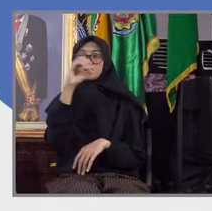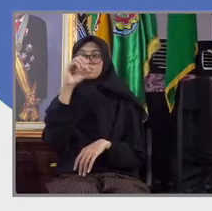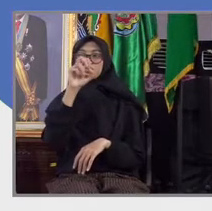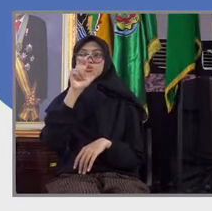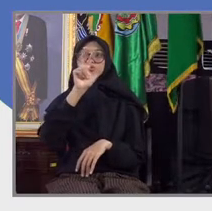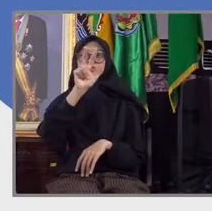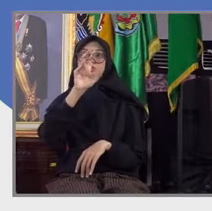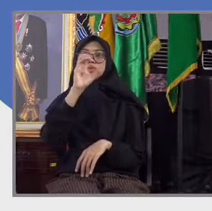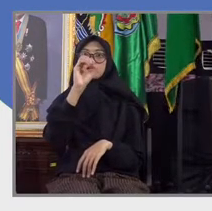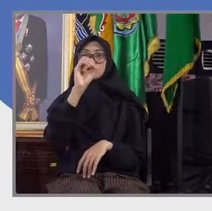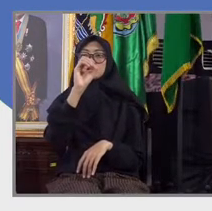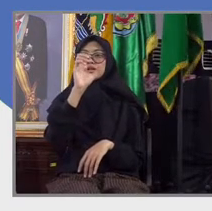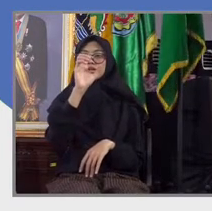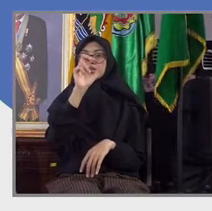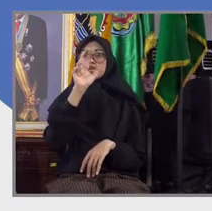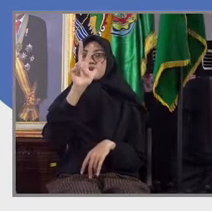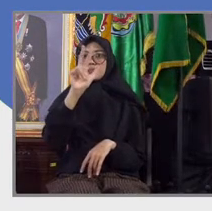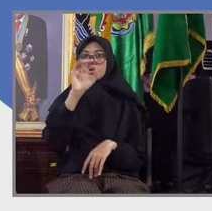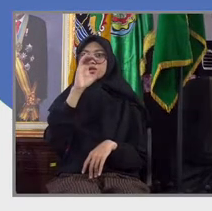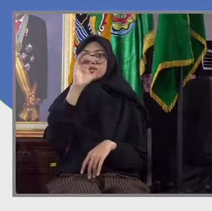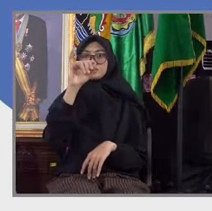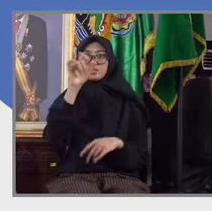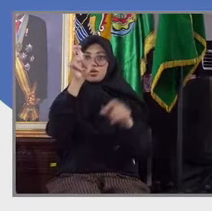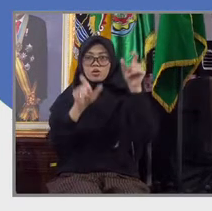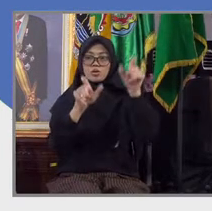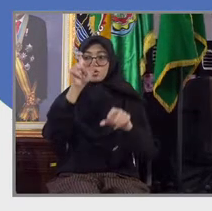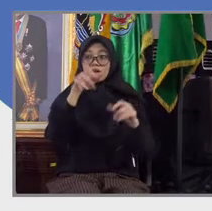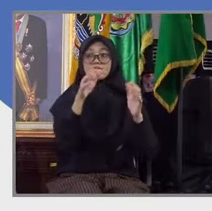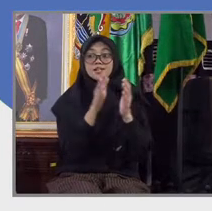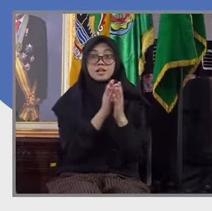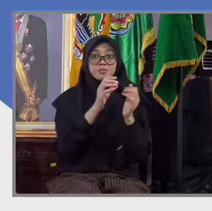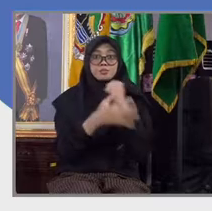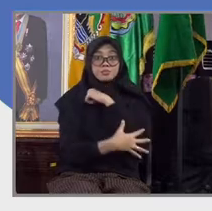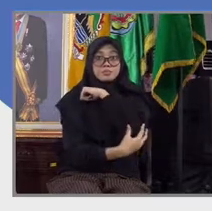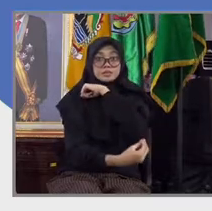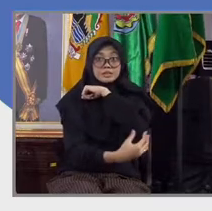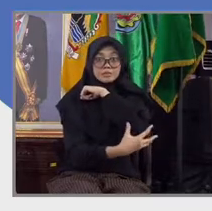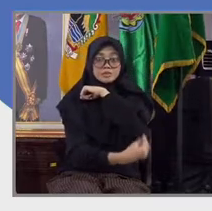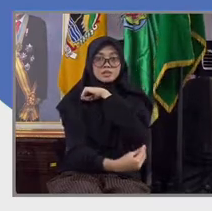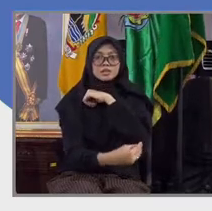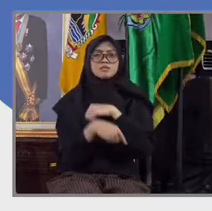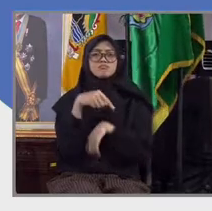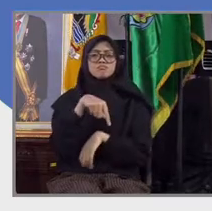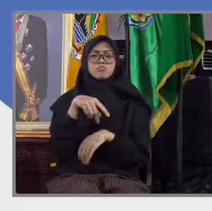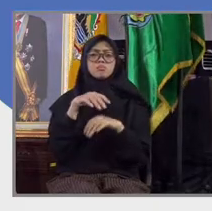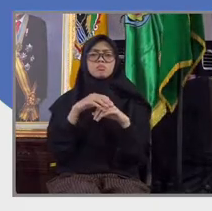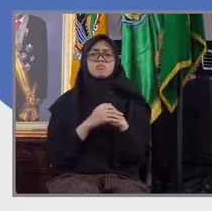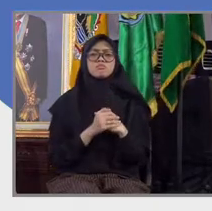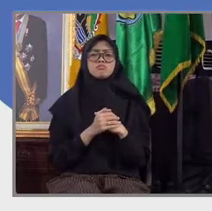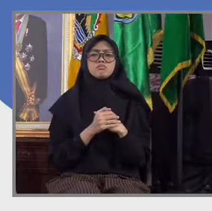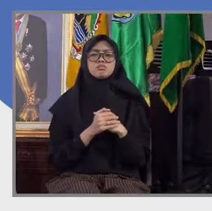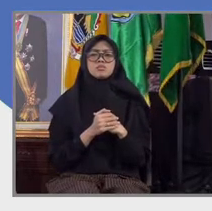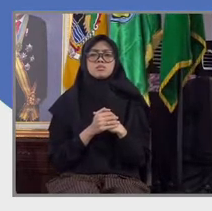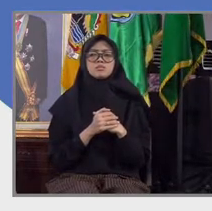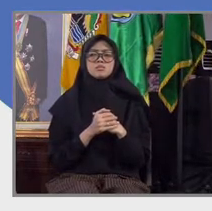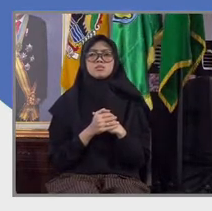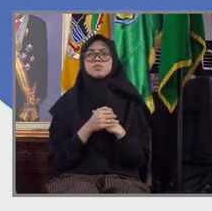1.006.908 penduduk. Sedangkan kemiskinan sekarang yang masih ada di Kendal sekarang ini adalah